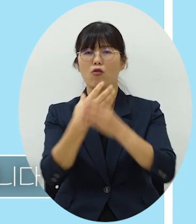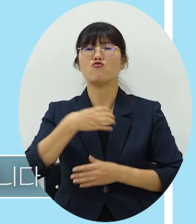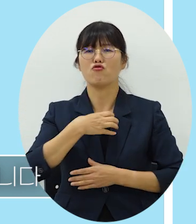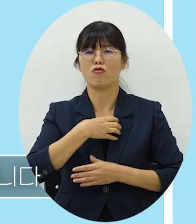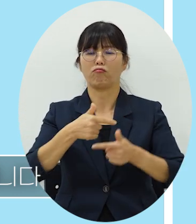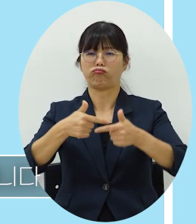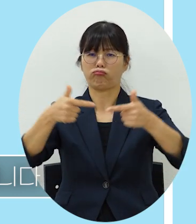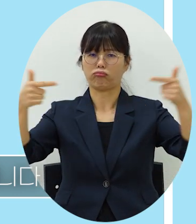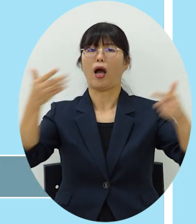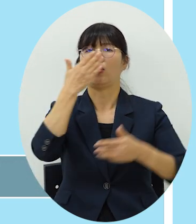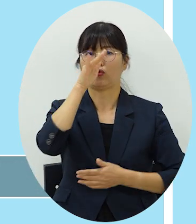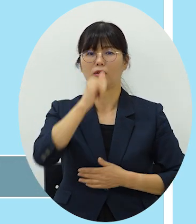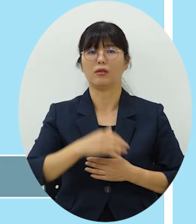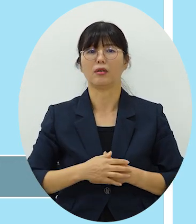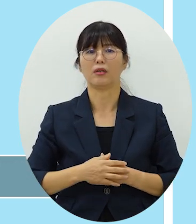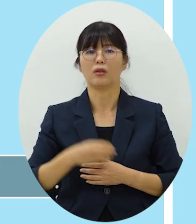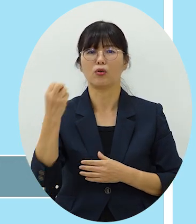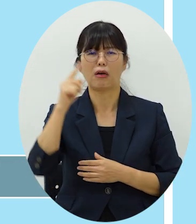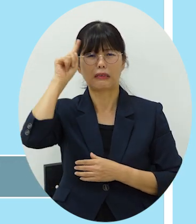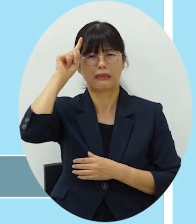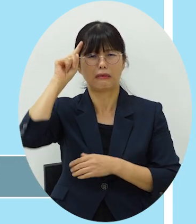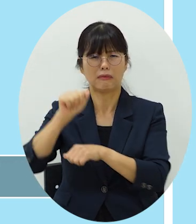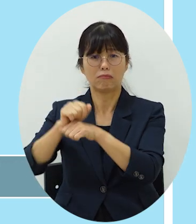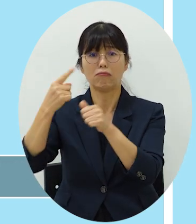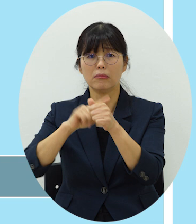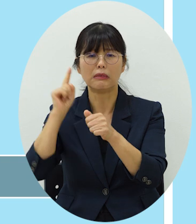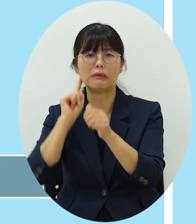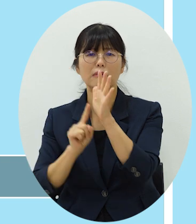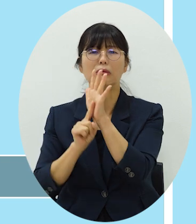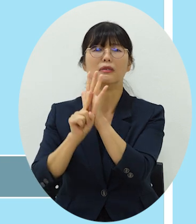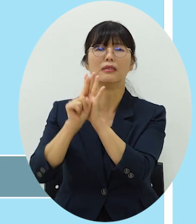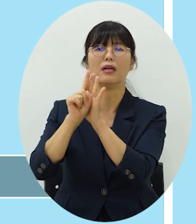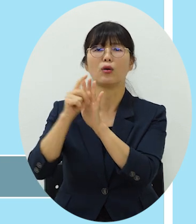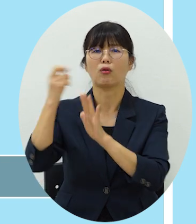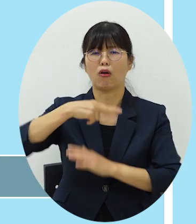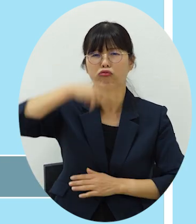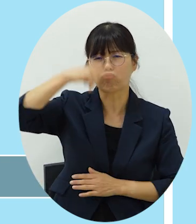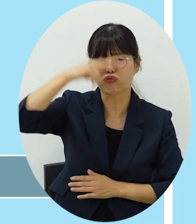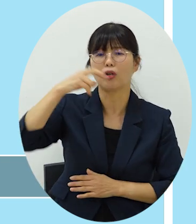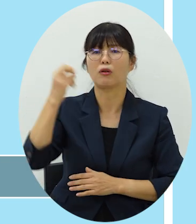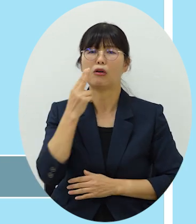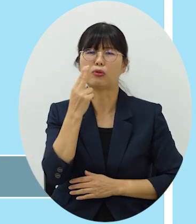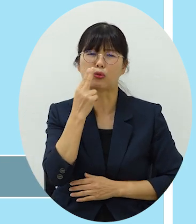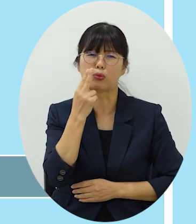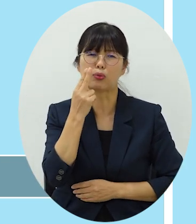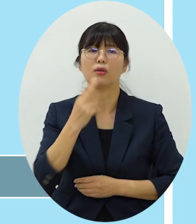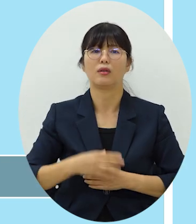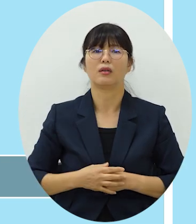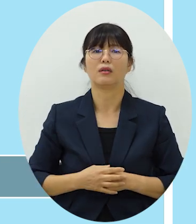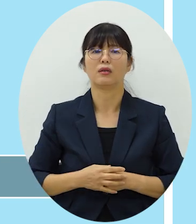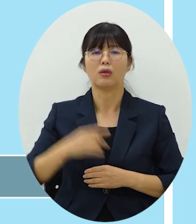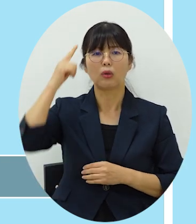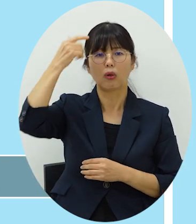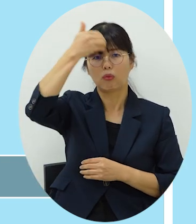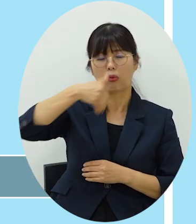위험을 증가시킵니다. 과도한 스트레스는 혈압을 상승시키고 과음, 흡연으로 이어져